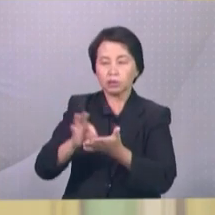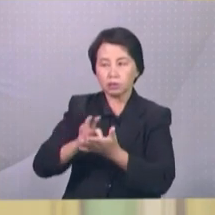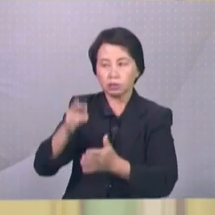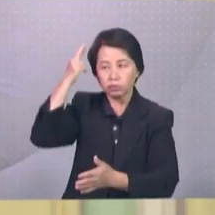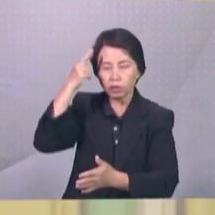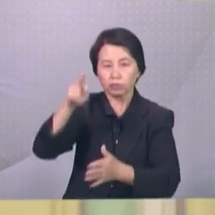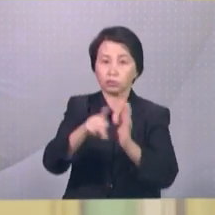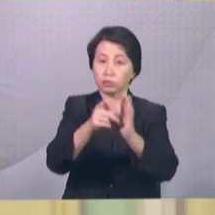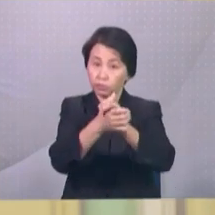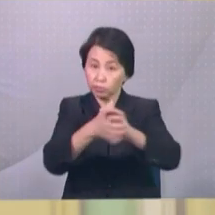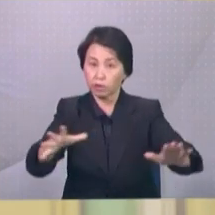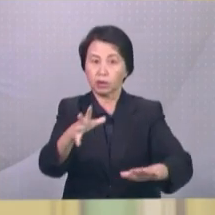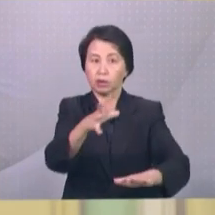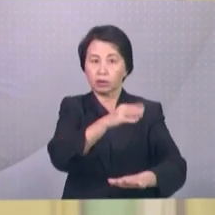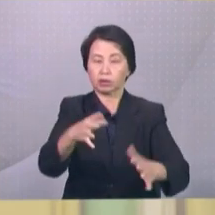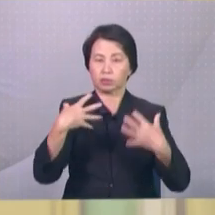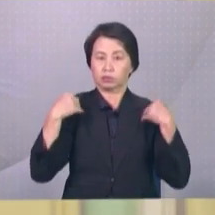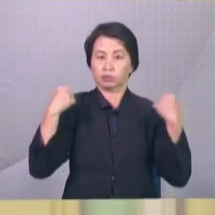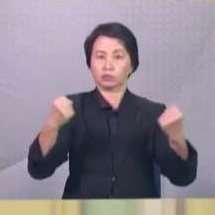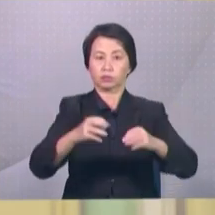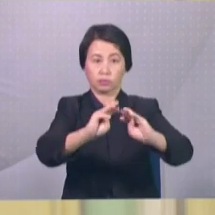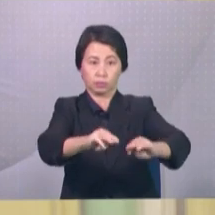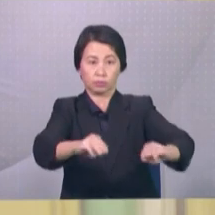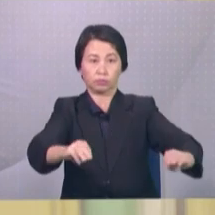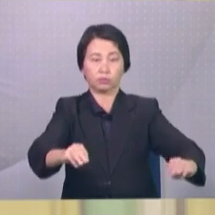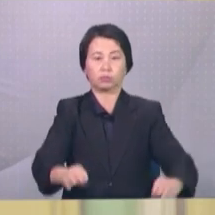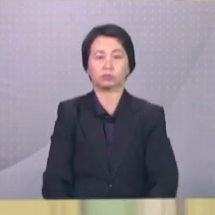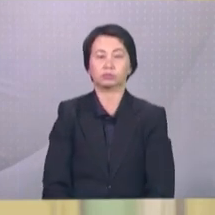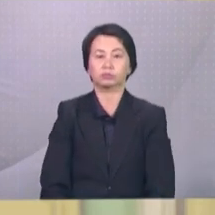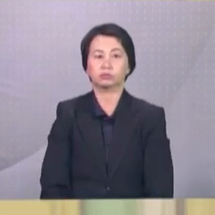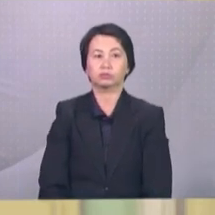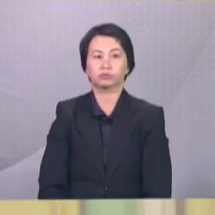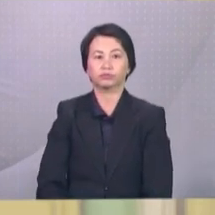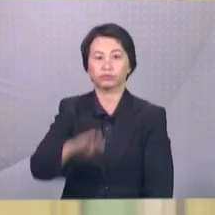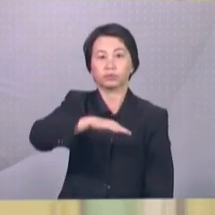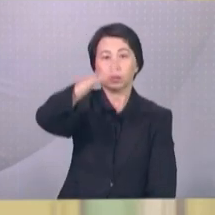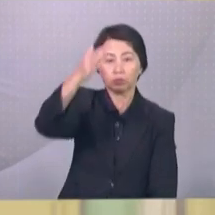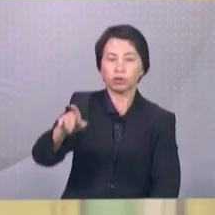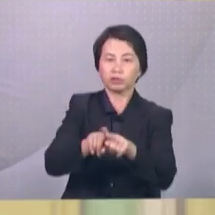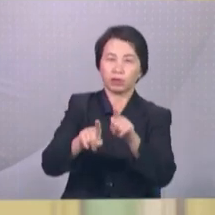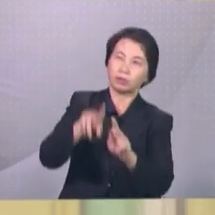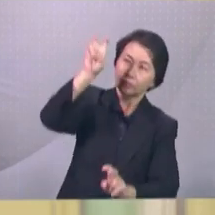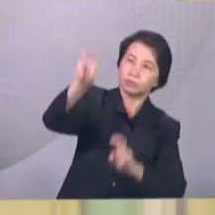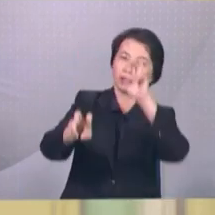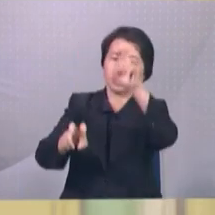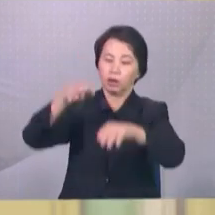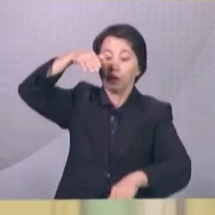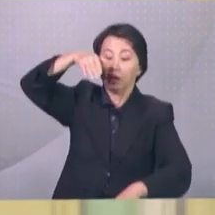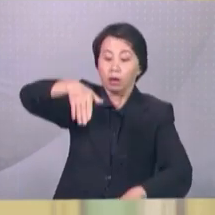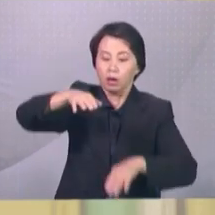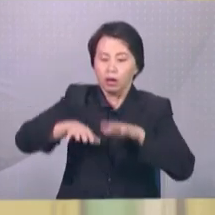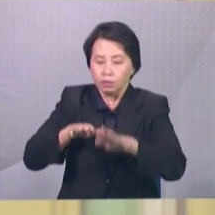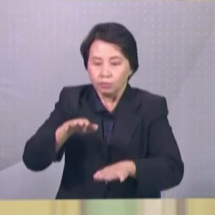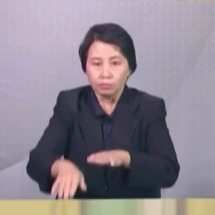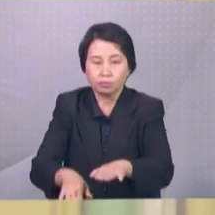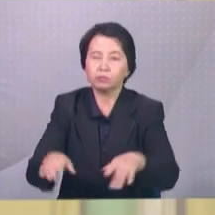faktor keselamatan dan kesihatan murid. Bukit sama didaki, lurah sama